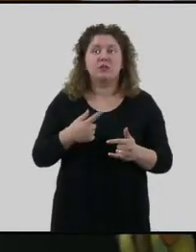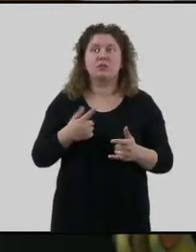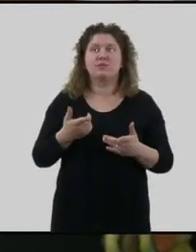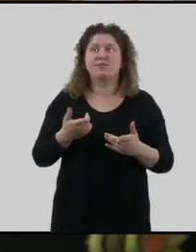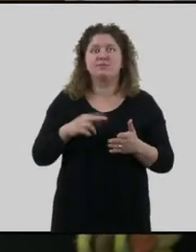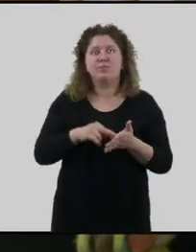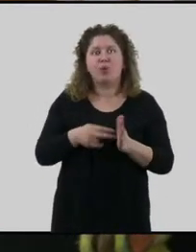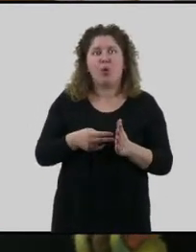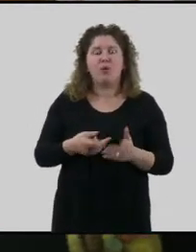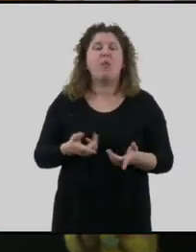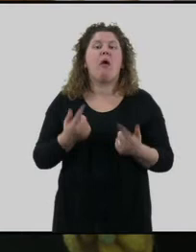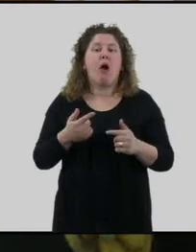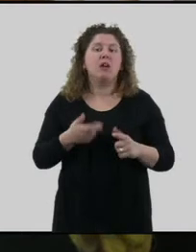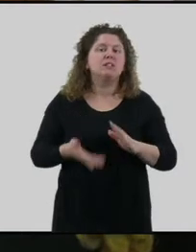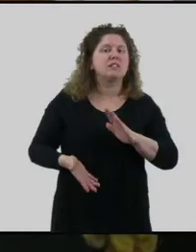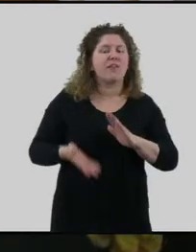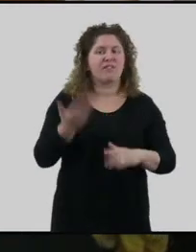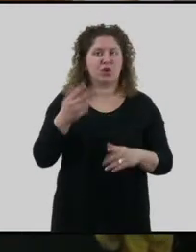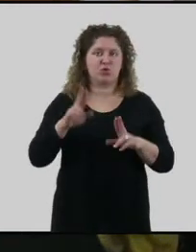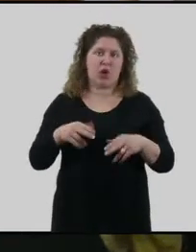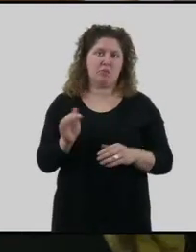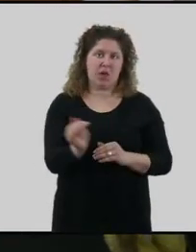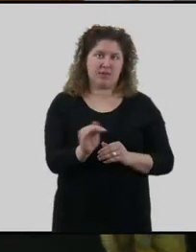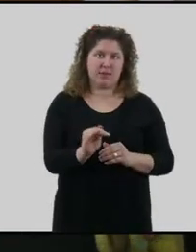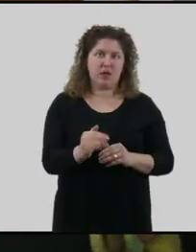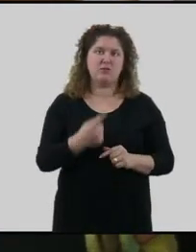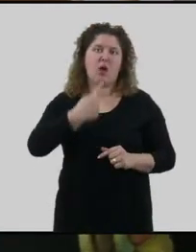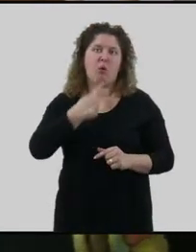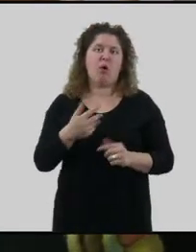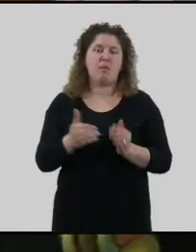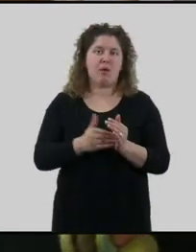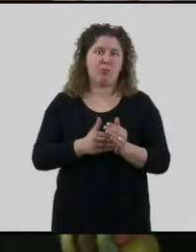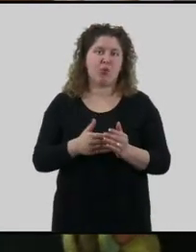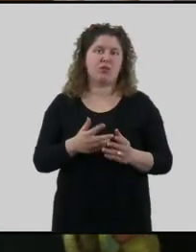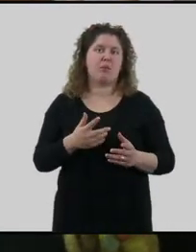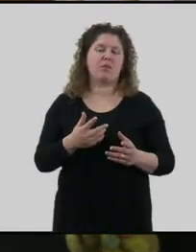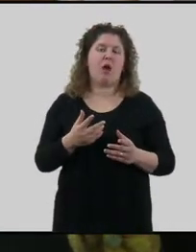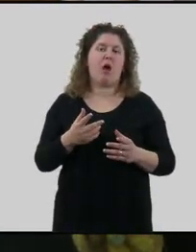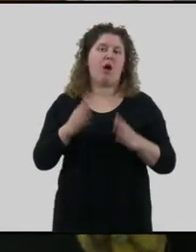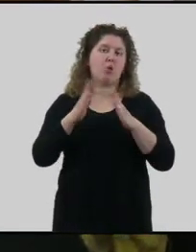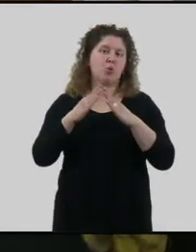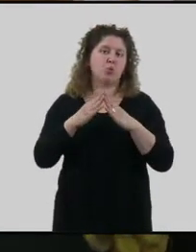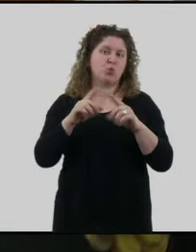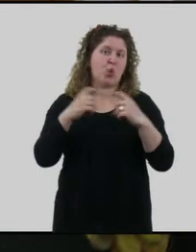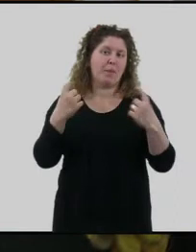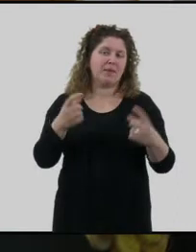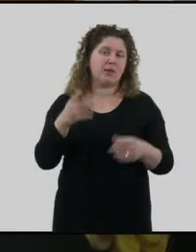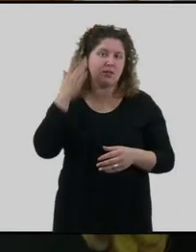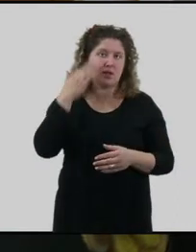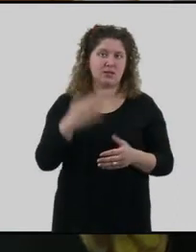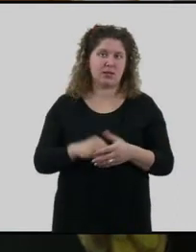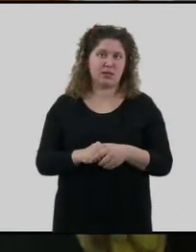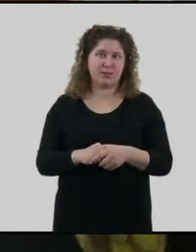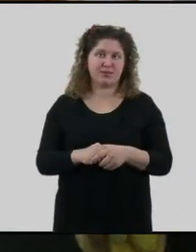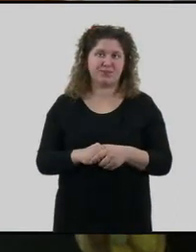više potrebite djece koja zbog bilo kojeg nepovoljnog razloga imaju razlog za biti u nekoj